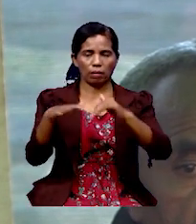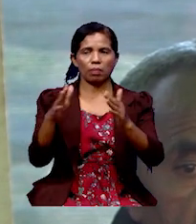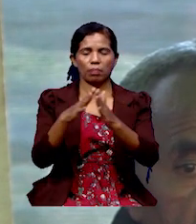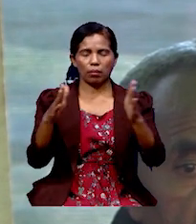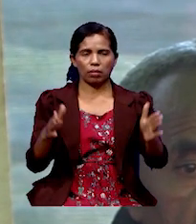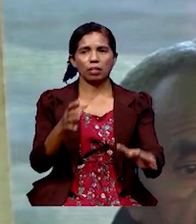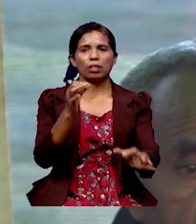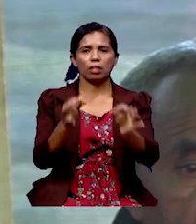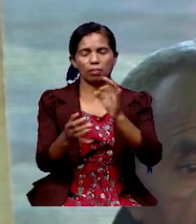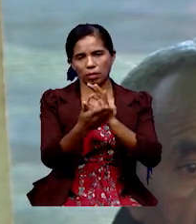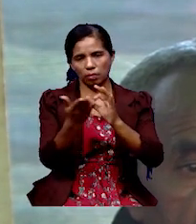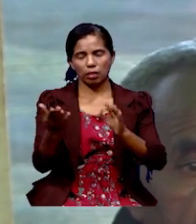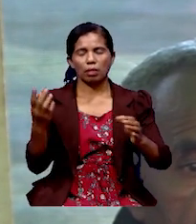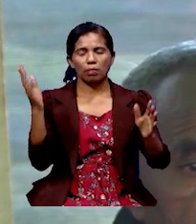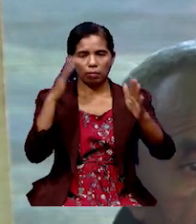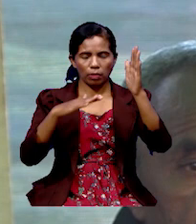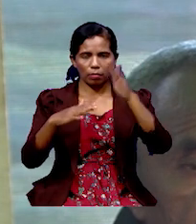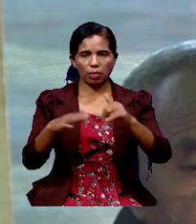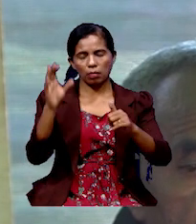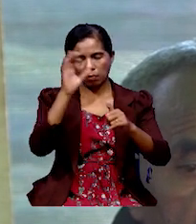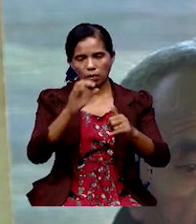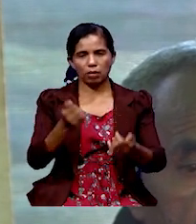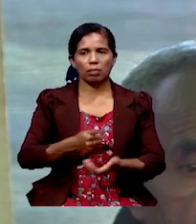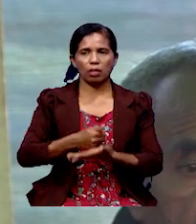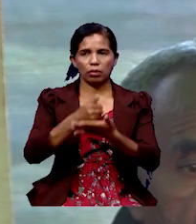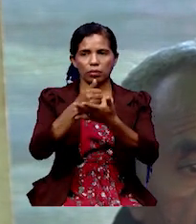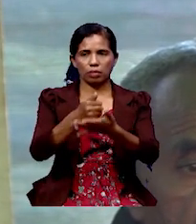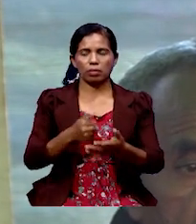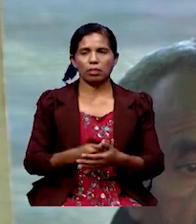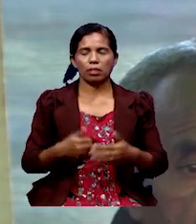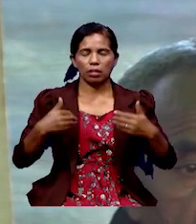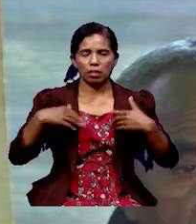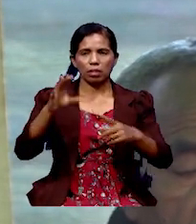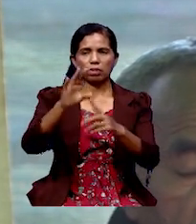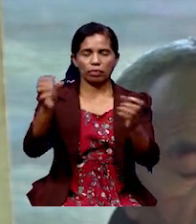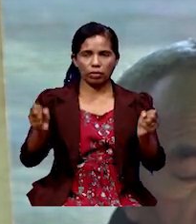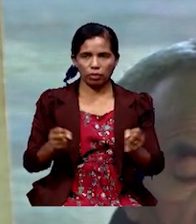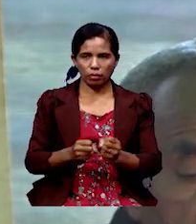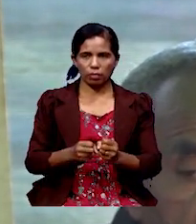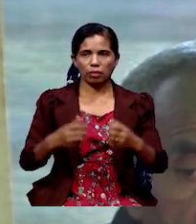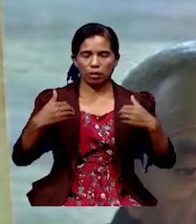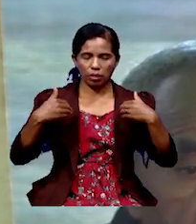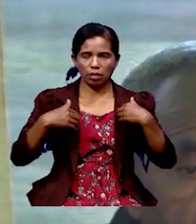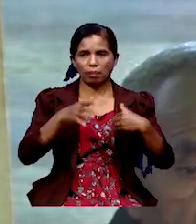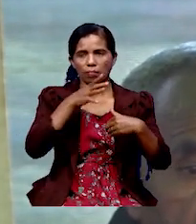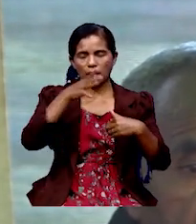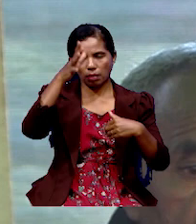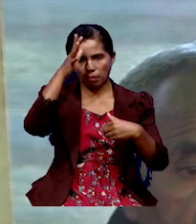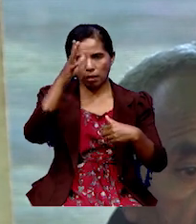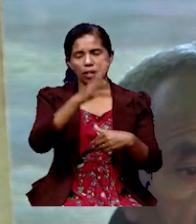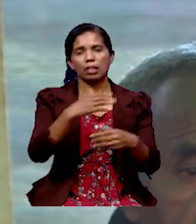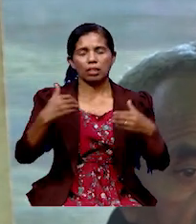quando ita ia problema buka malu resolve. Iha autoridade sira, iha inang amang, iha naisen tugu